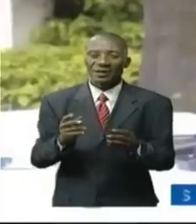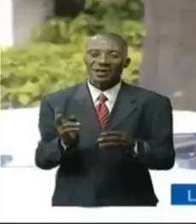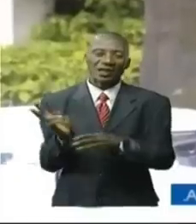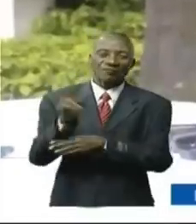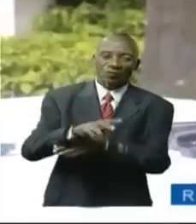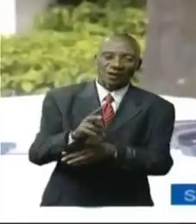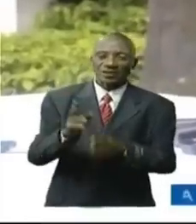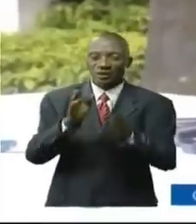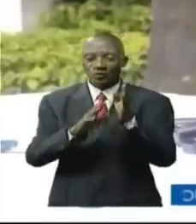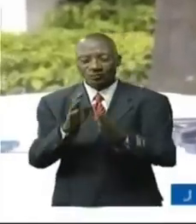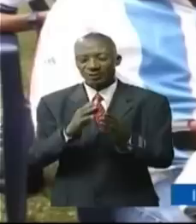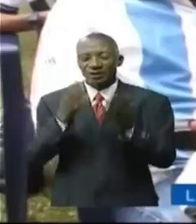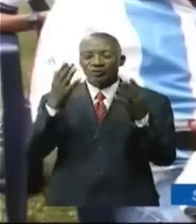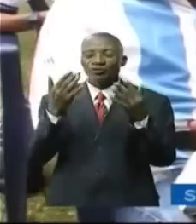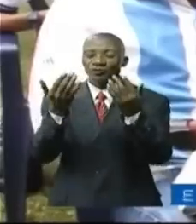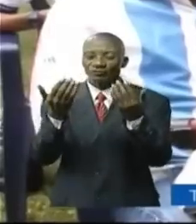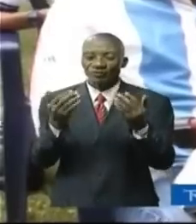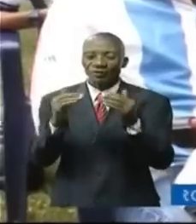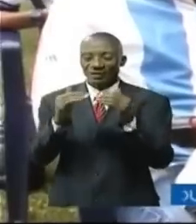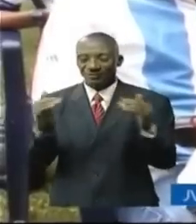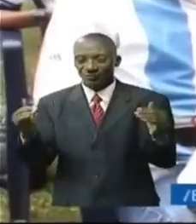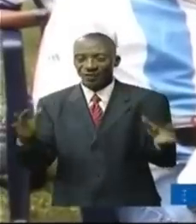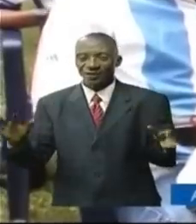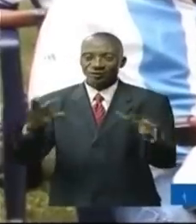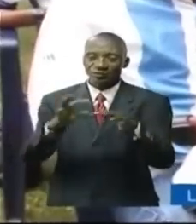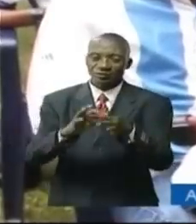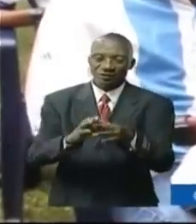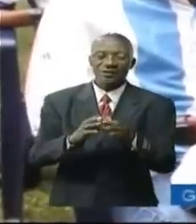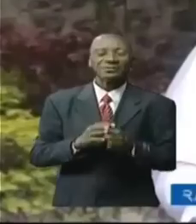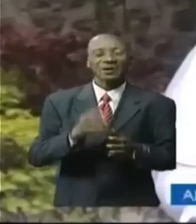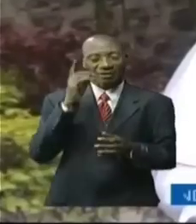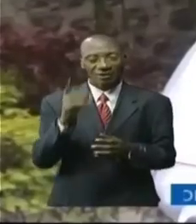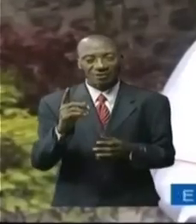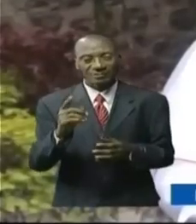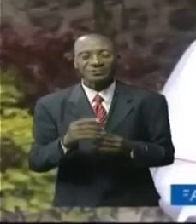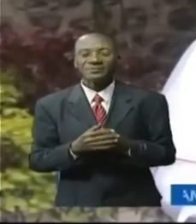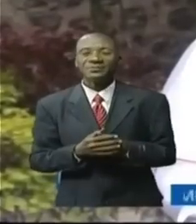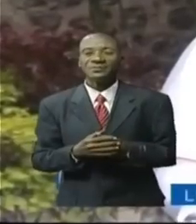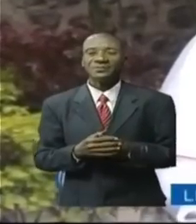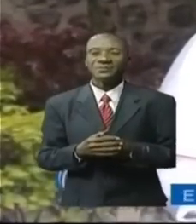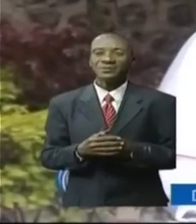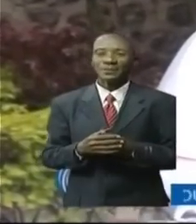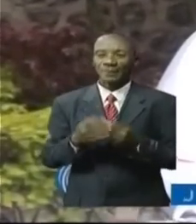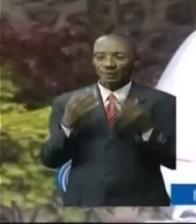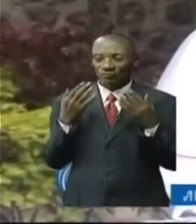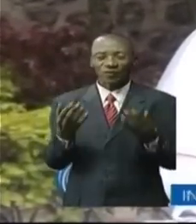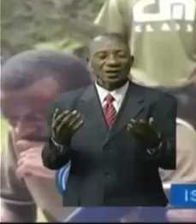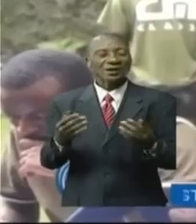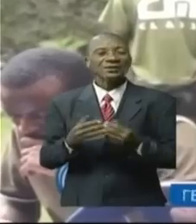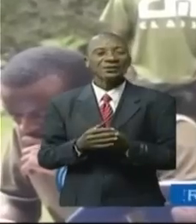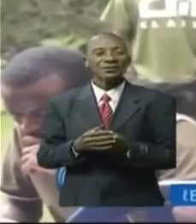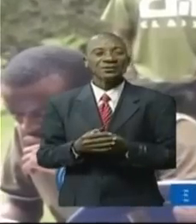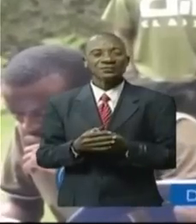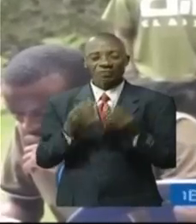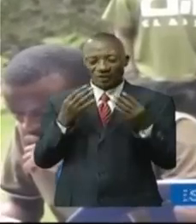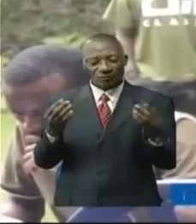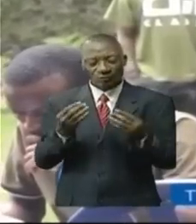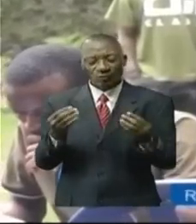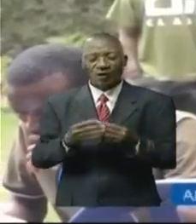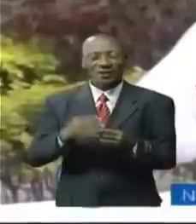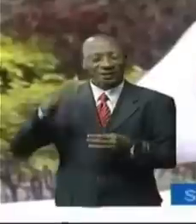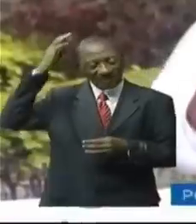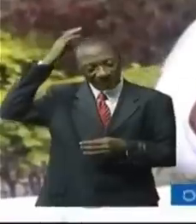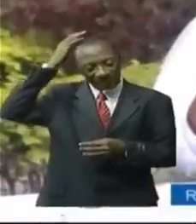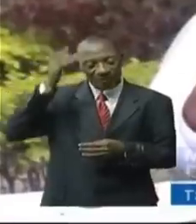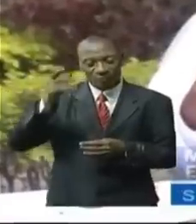Il condamne les mauvaises pratiques qui se font lors des marches pacifiques et qui aboutissent de fois à des casses. Il faut plutôt agir dans le